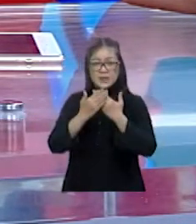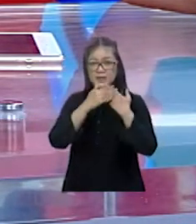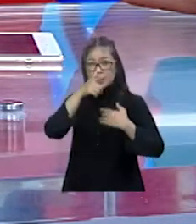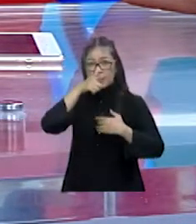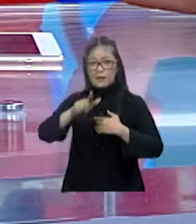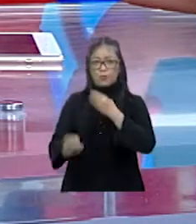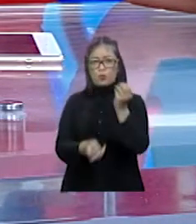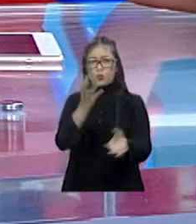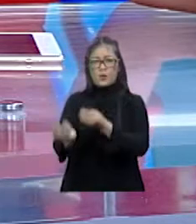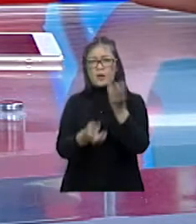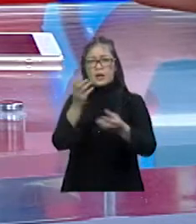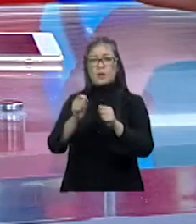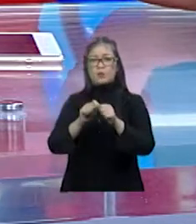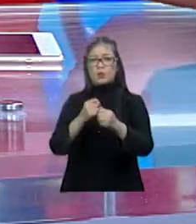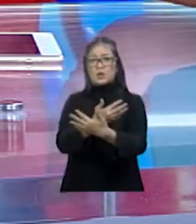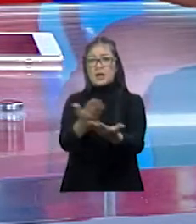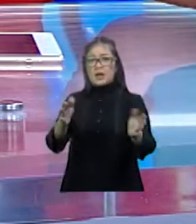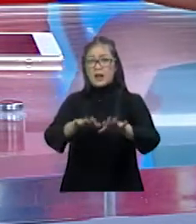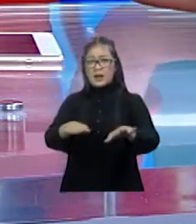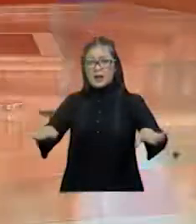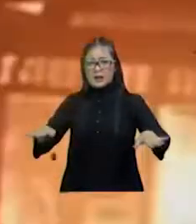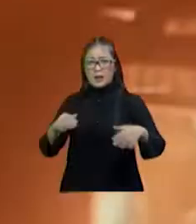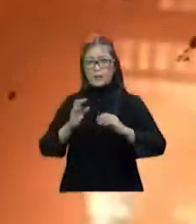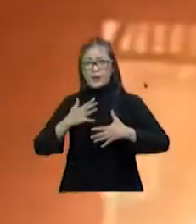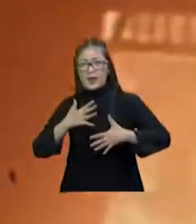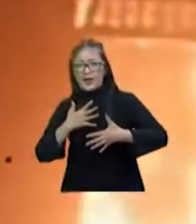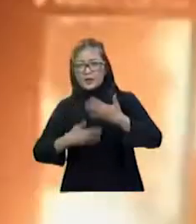para santri dan santriwati.